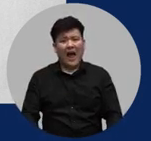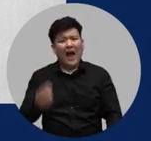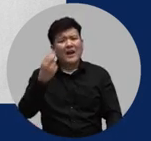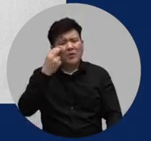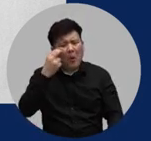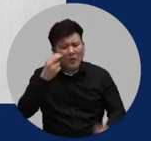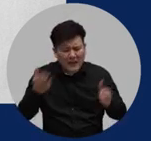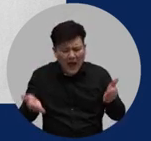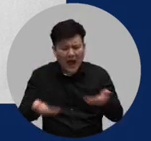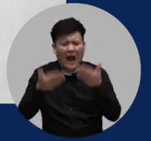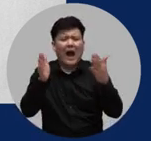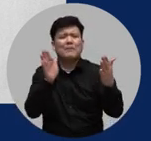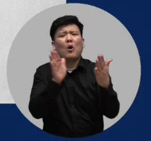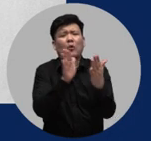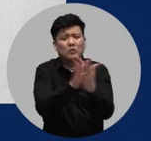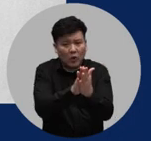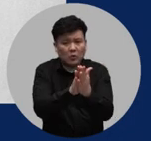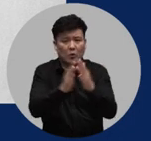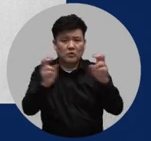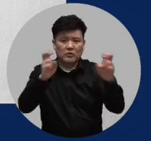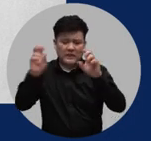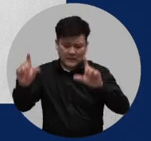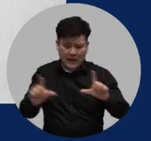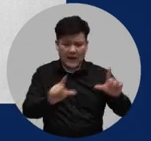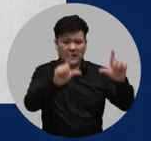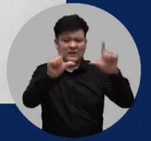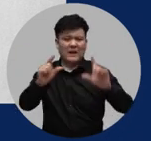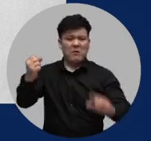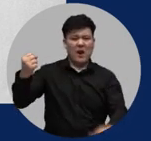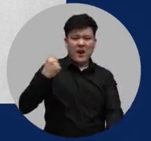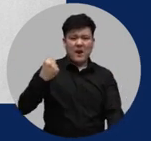농담과 가벼운 접촉은 직장 생활의 활력소지.